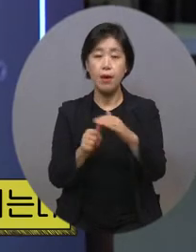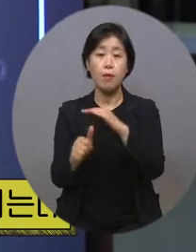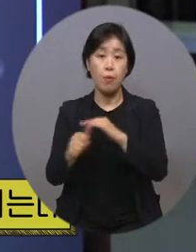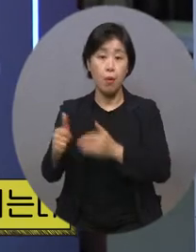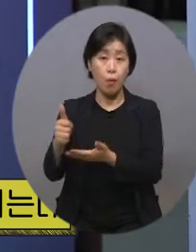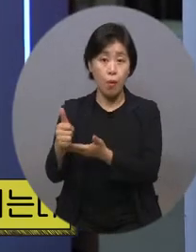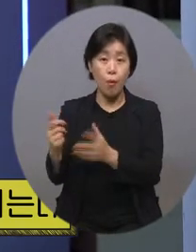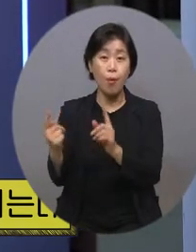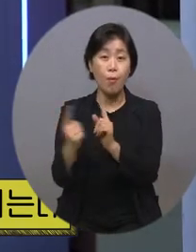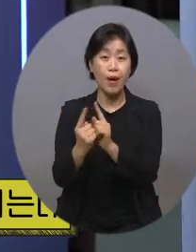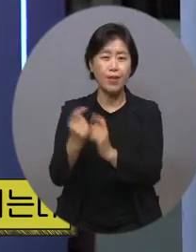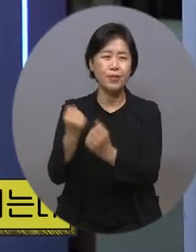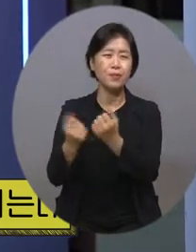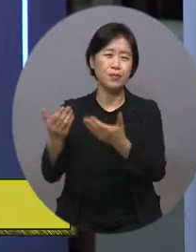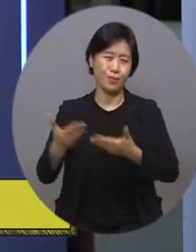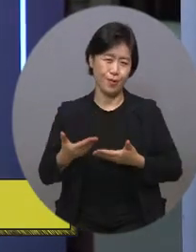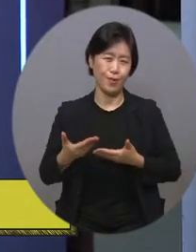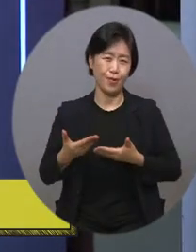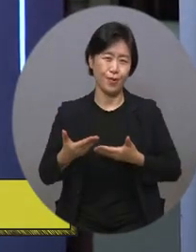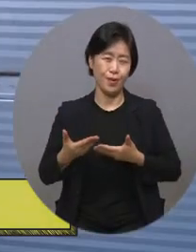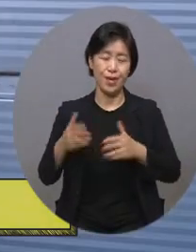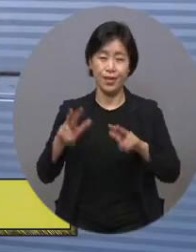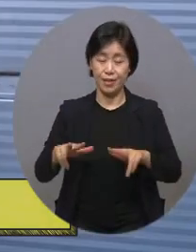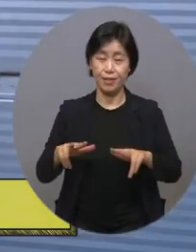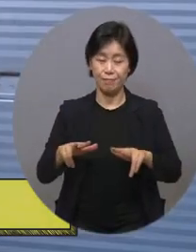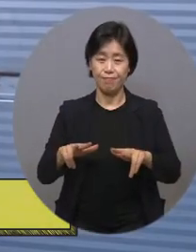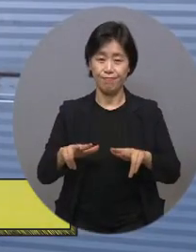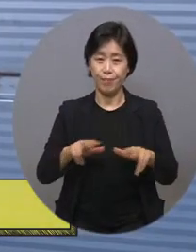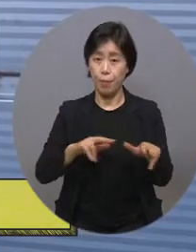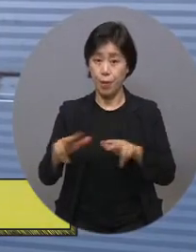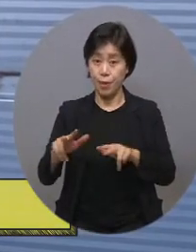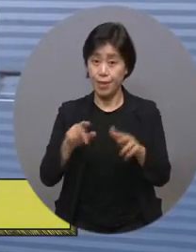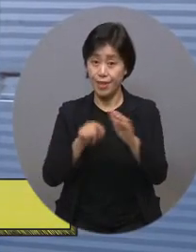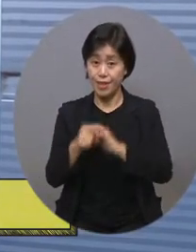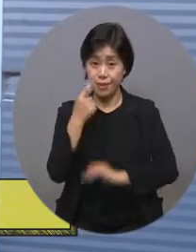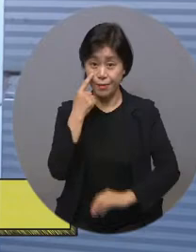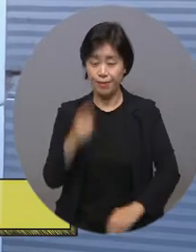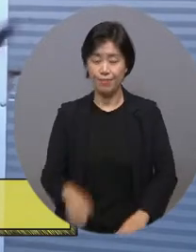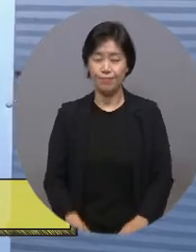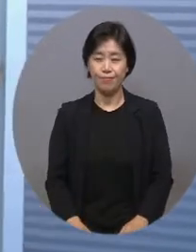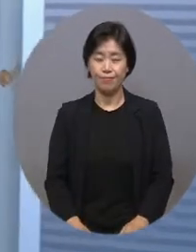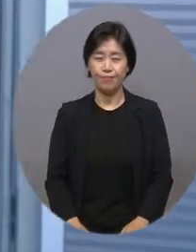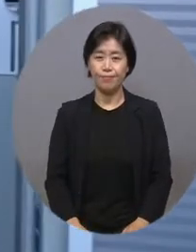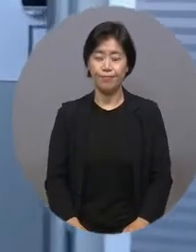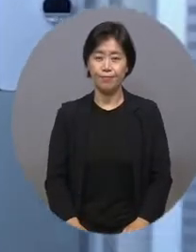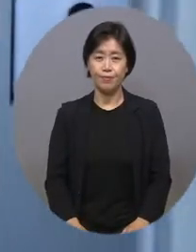직접 설명을 해주신다고 하시는데 지금 바로 들어가 보도록 하겠습니다. 따라오시죠.